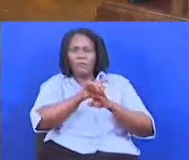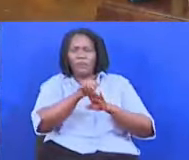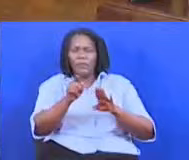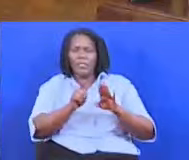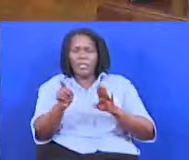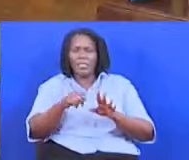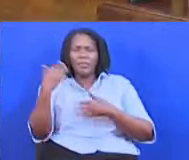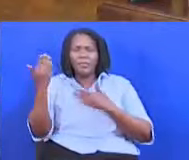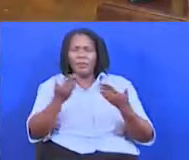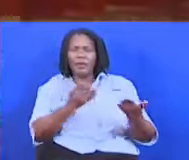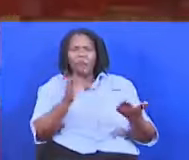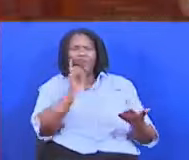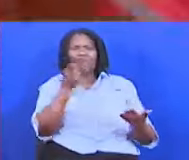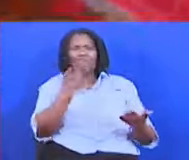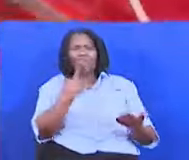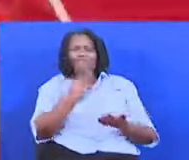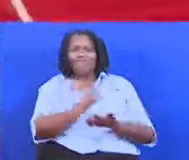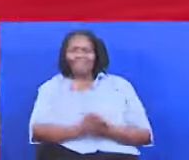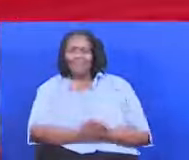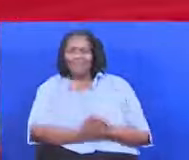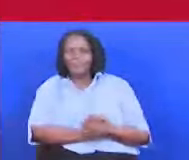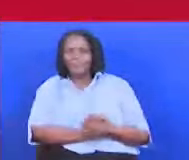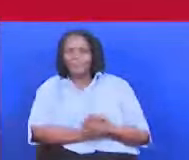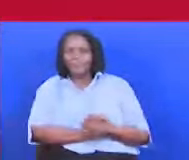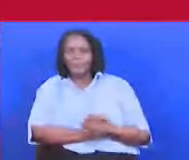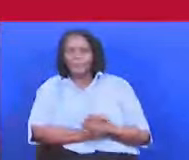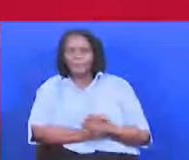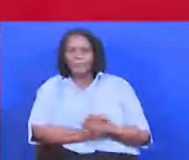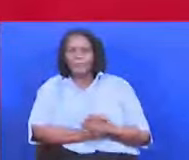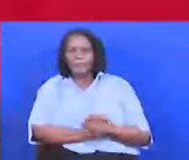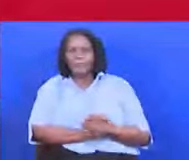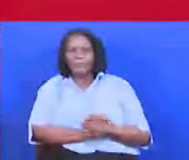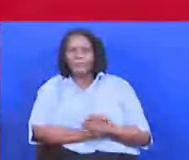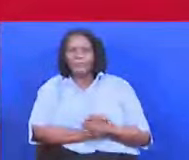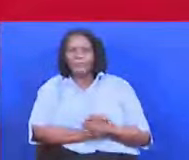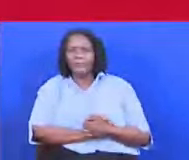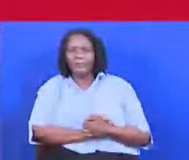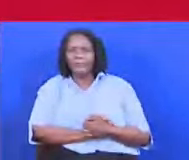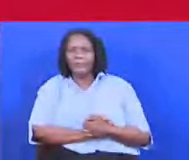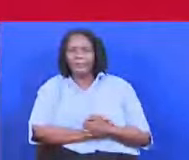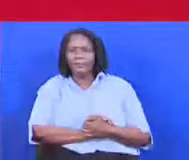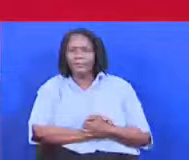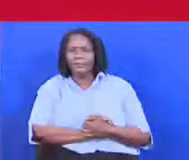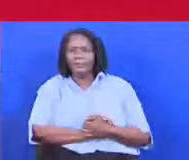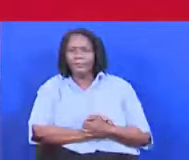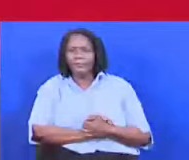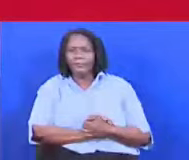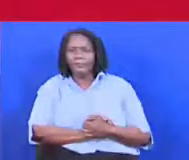wa Afrika Mashariki, Mheshimiwa Steven Rujwauka, majibu.